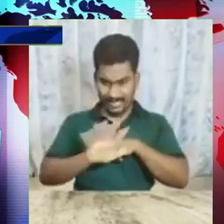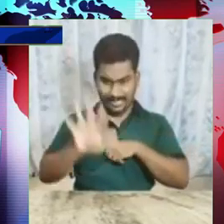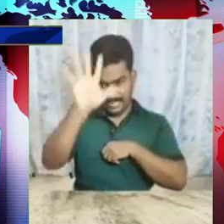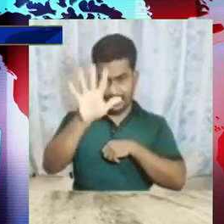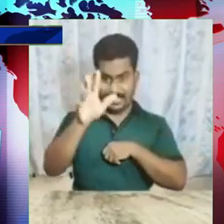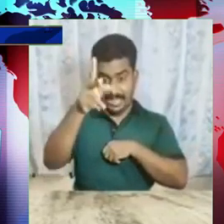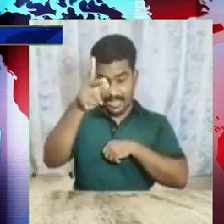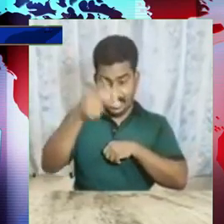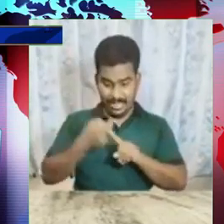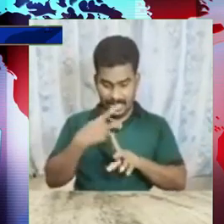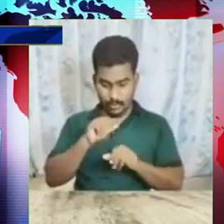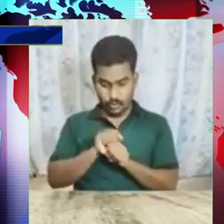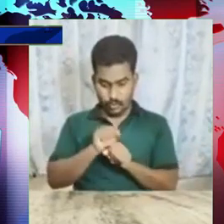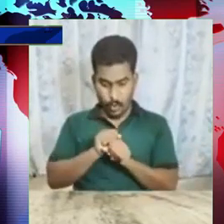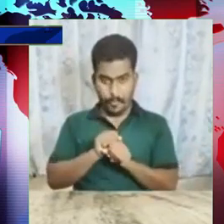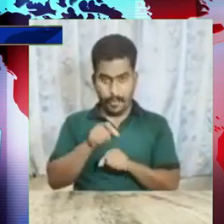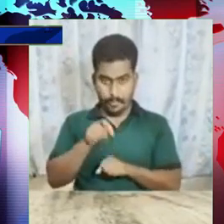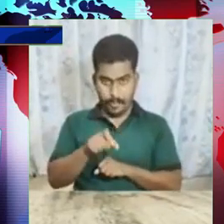ഇപ്പോൾ പഞ്ചാബ്,